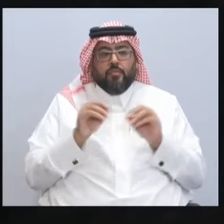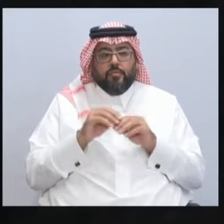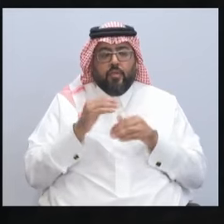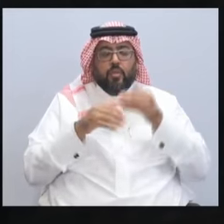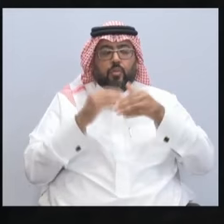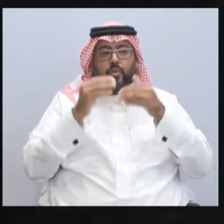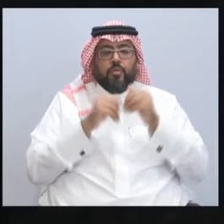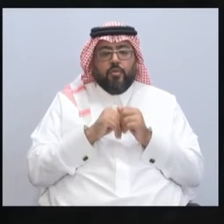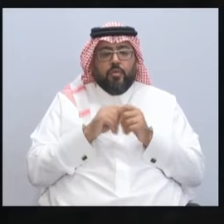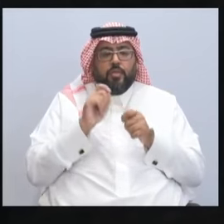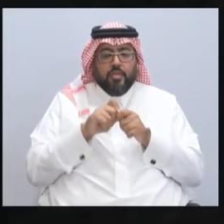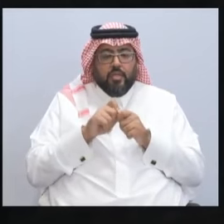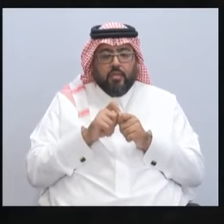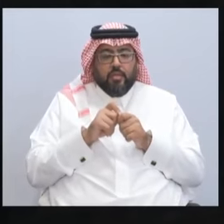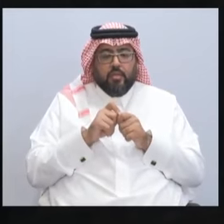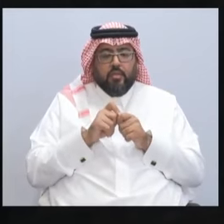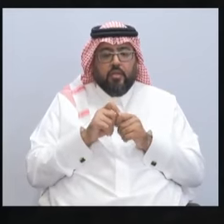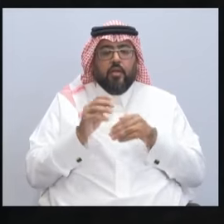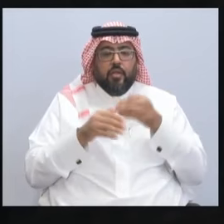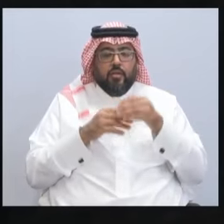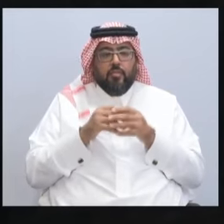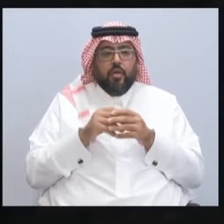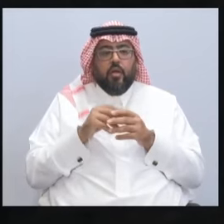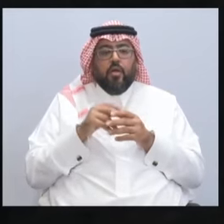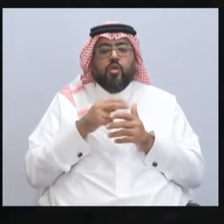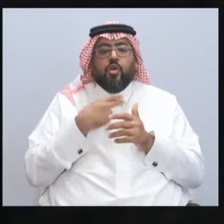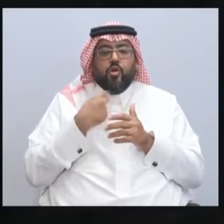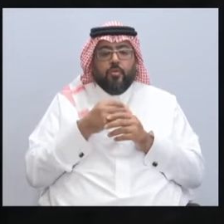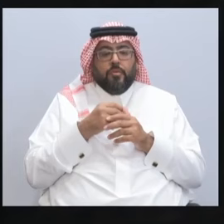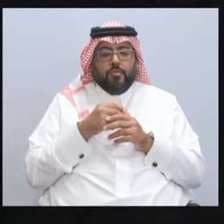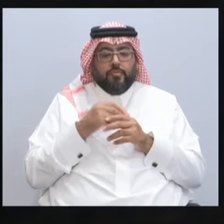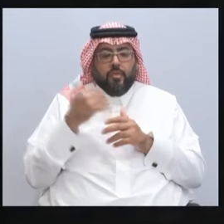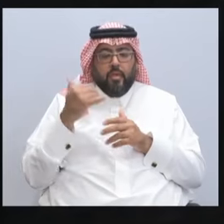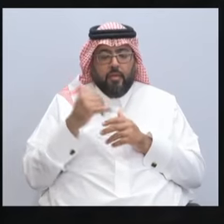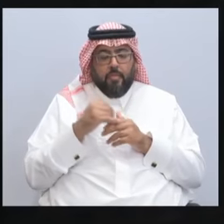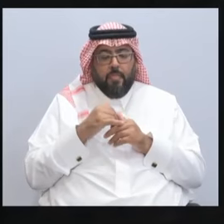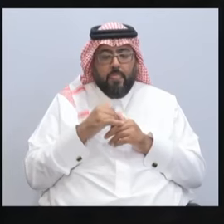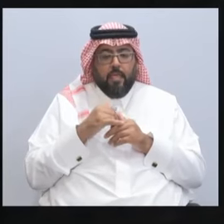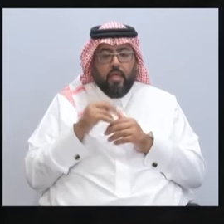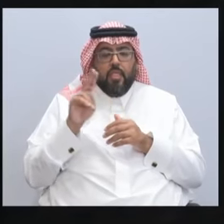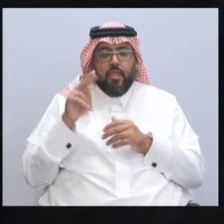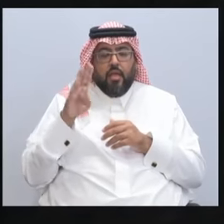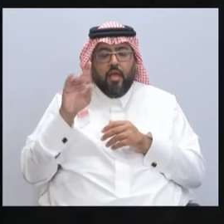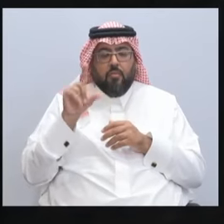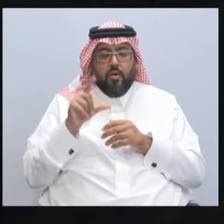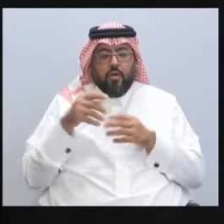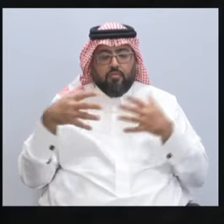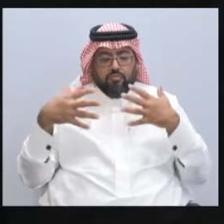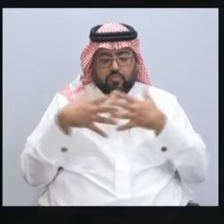تطوير الصناعه وتسعى دول مجلس التعاون لدول الخليج العربي الى التكامل